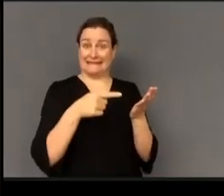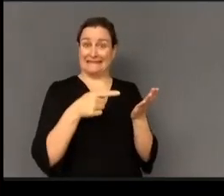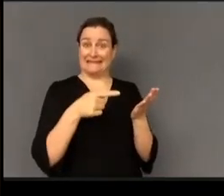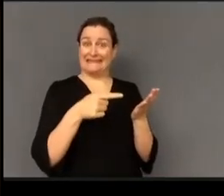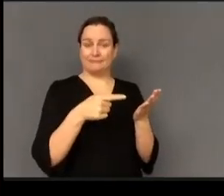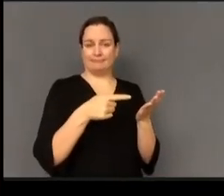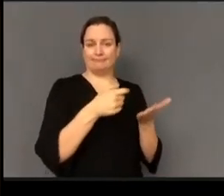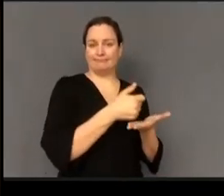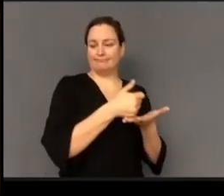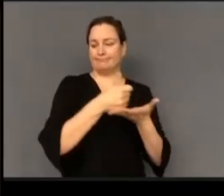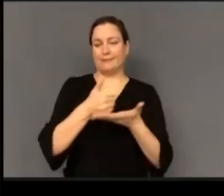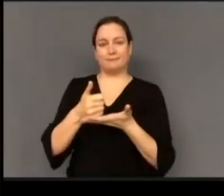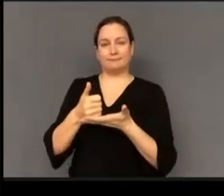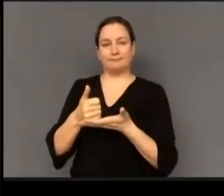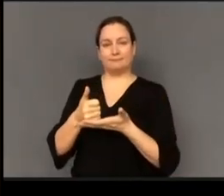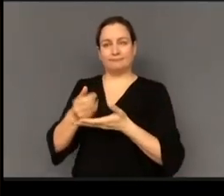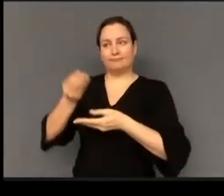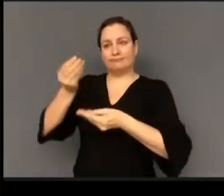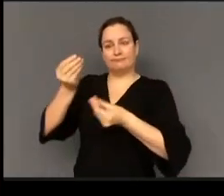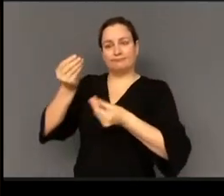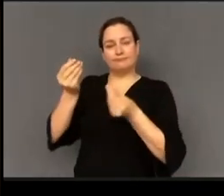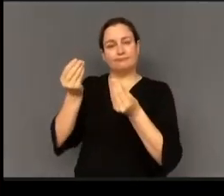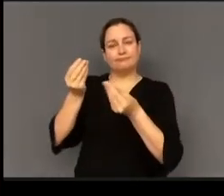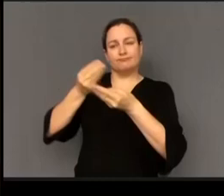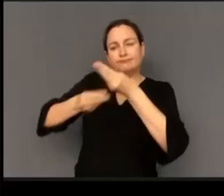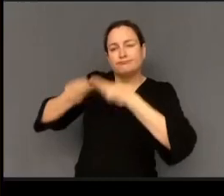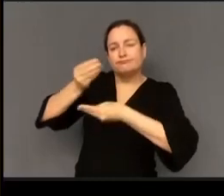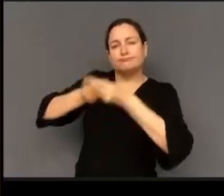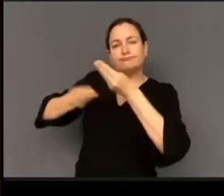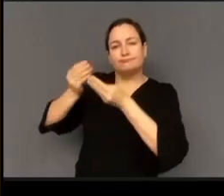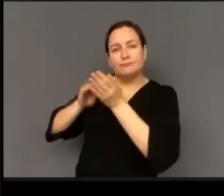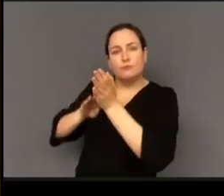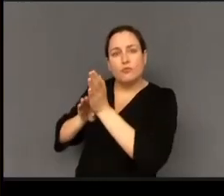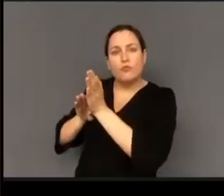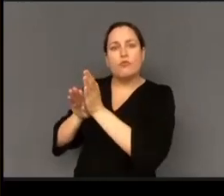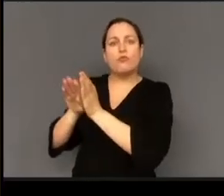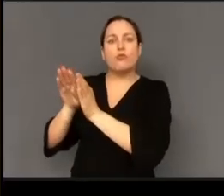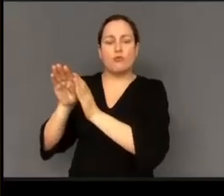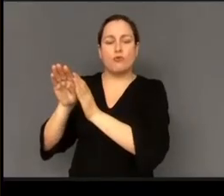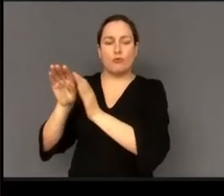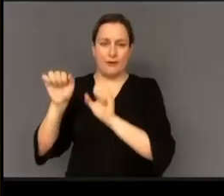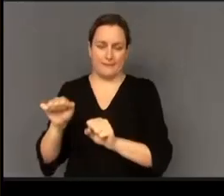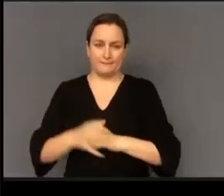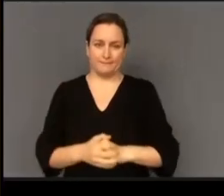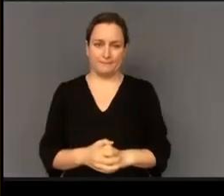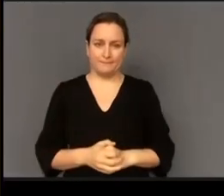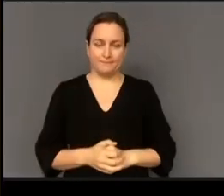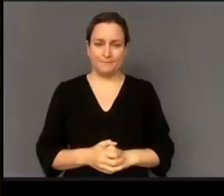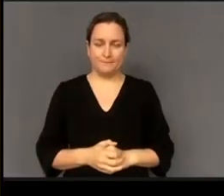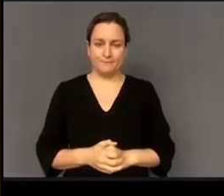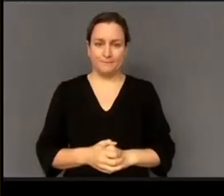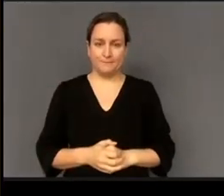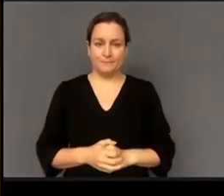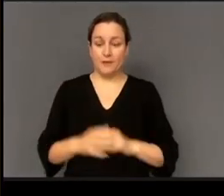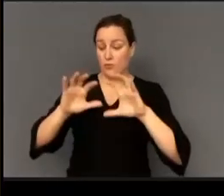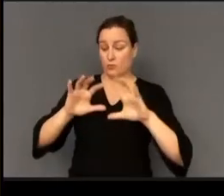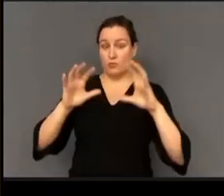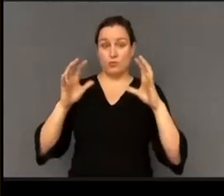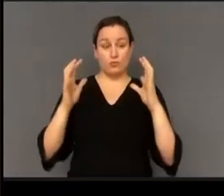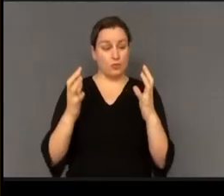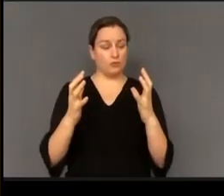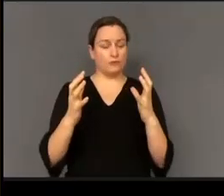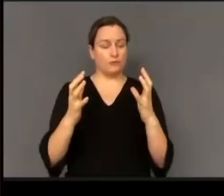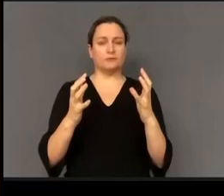をもたらすエンジンですえインターネットはま自由で多様な